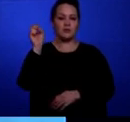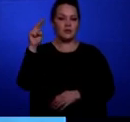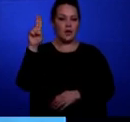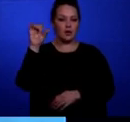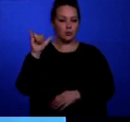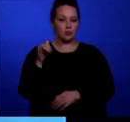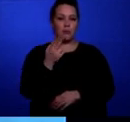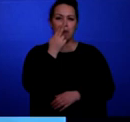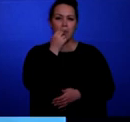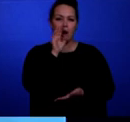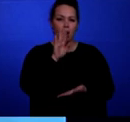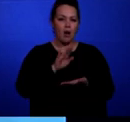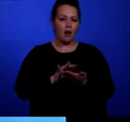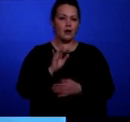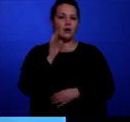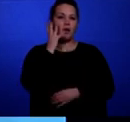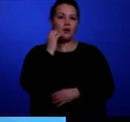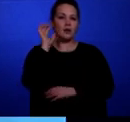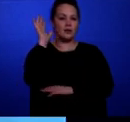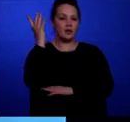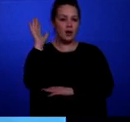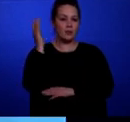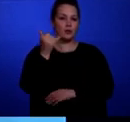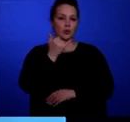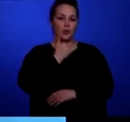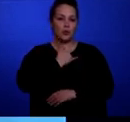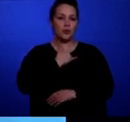Маленькая яблонька у меня в саду.